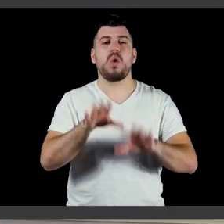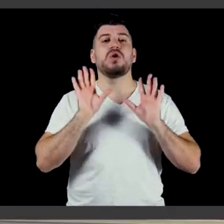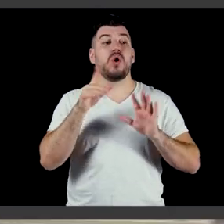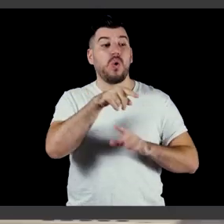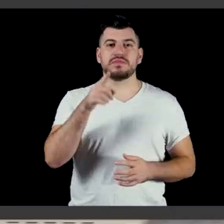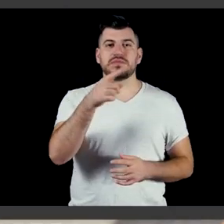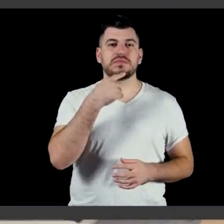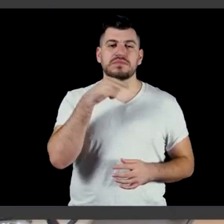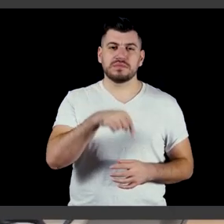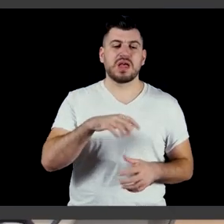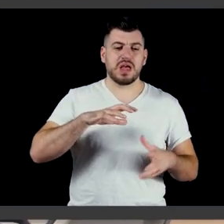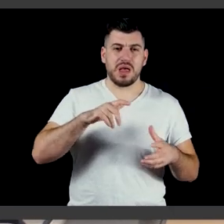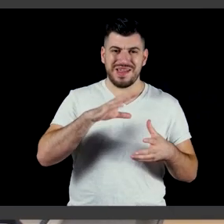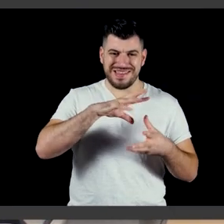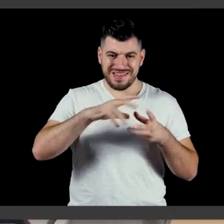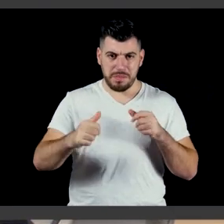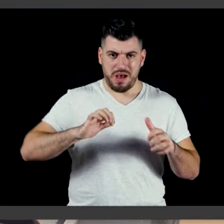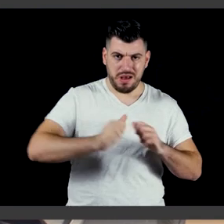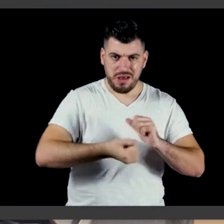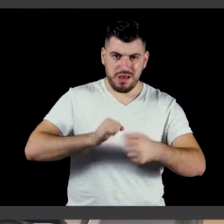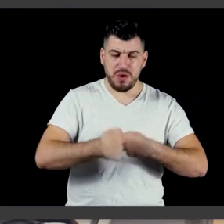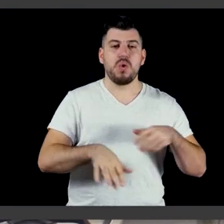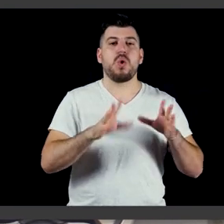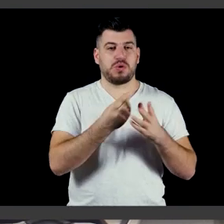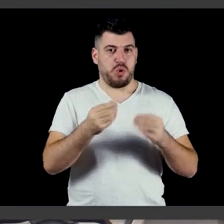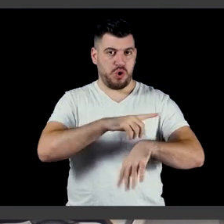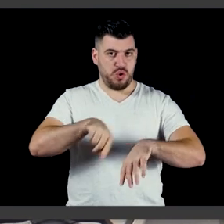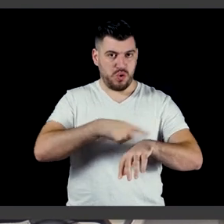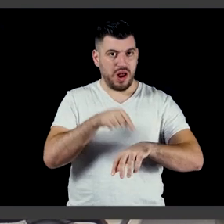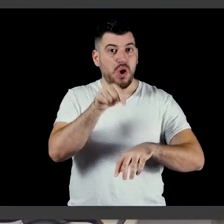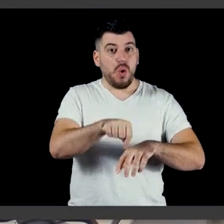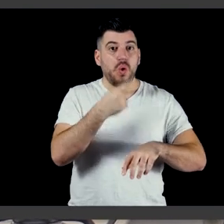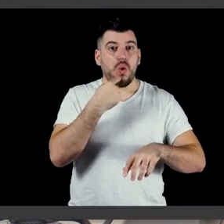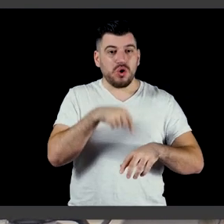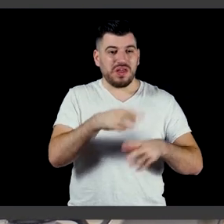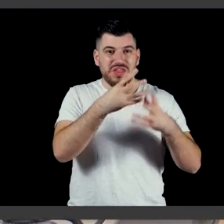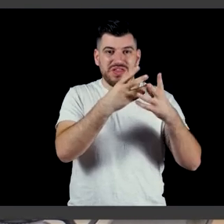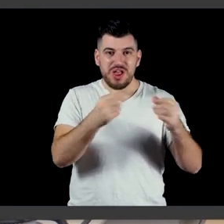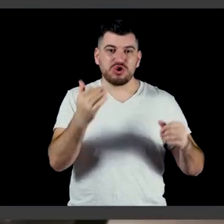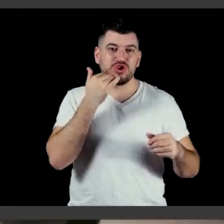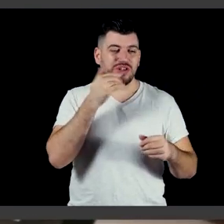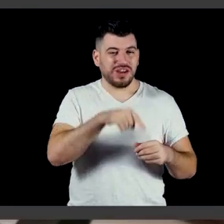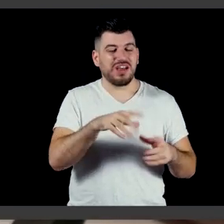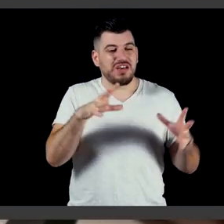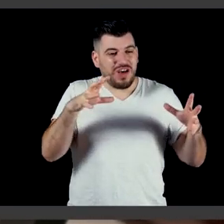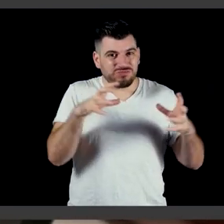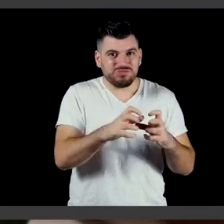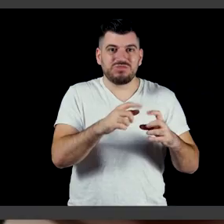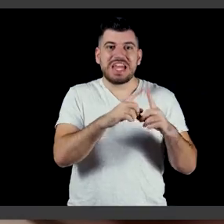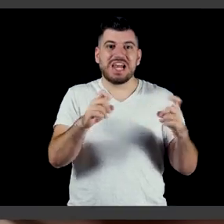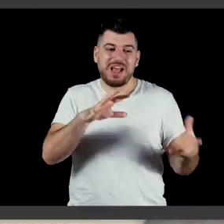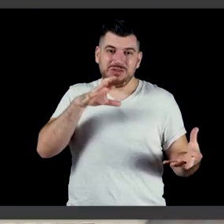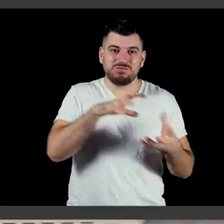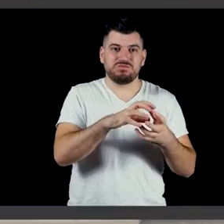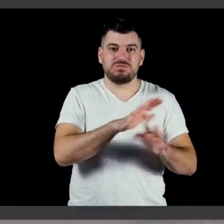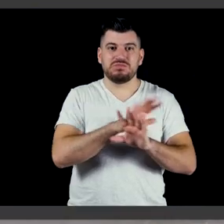κιμά δεν το πλάσαμε πάρα πολύ ώρα, οπότε όταν θα φτιάξουμε το μπέργκερ θα λιώσει το τυρί και θα κρατάει όλα τα υλικά μεταξύ τους. Το μπέργκερ μου γίνεται,